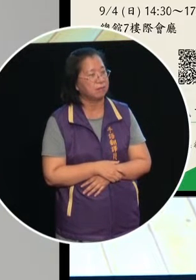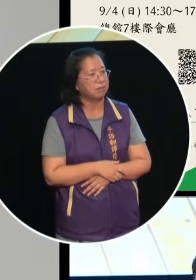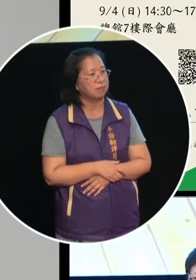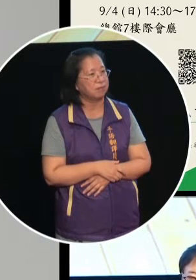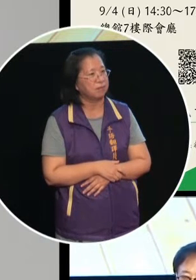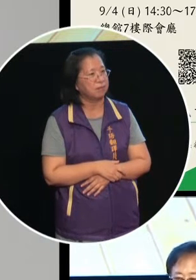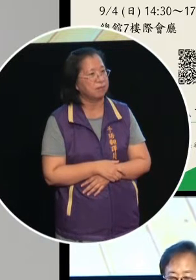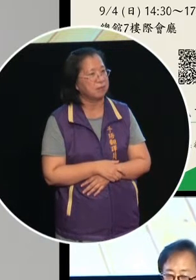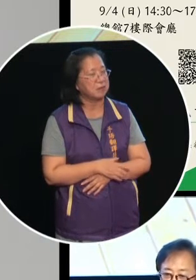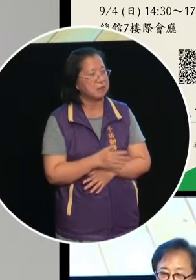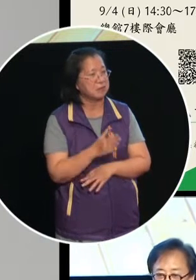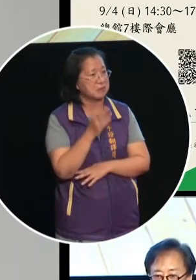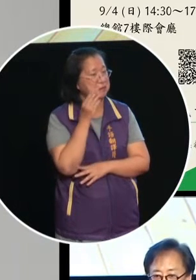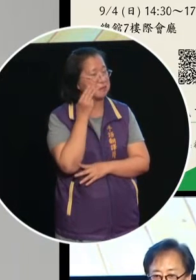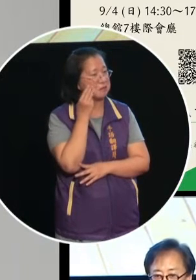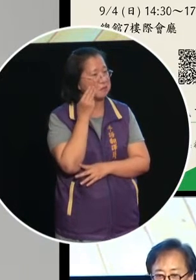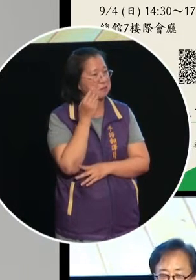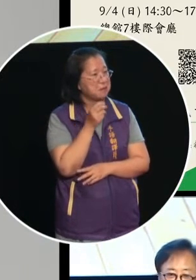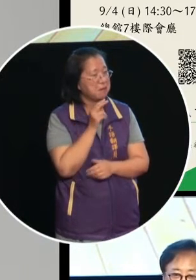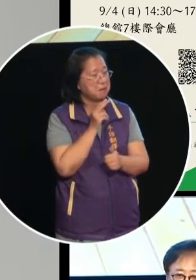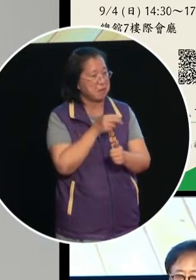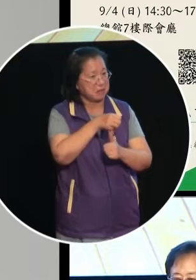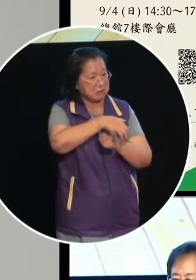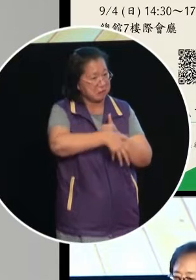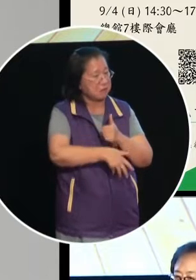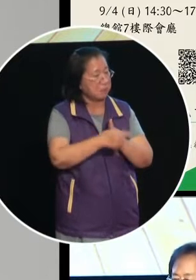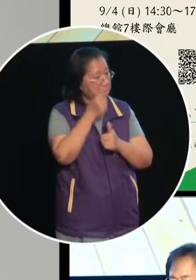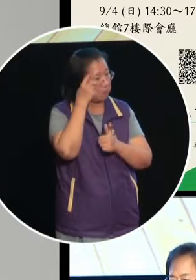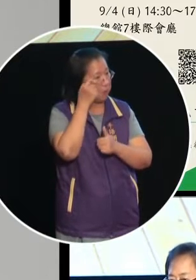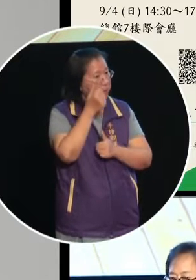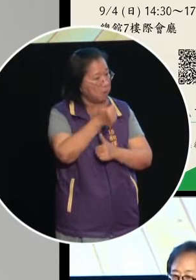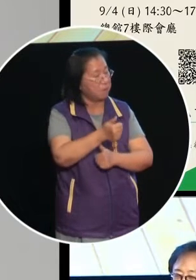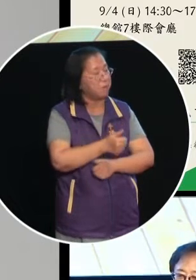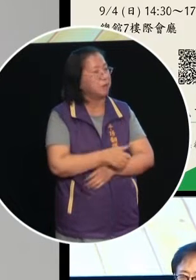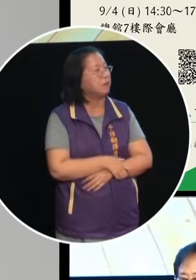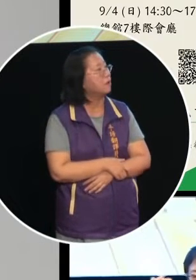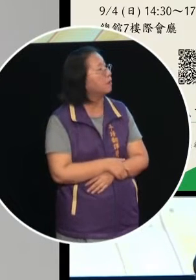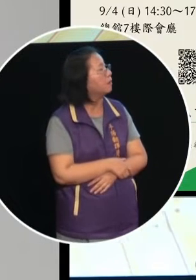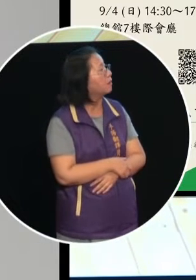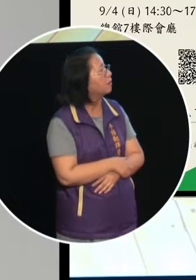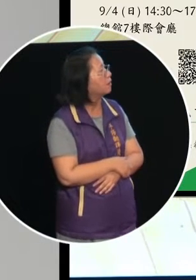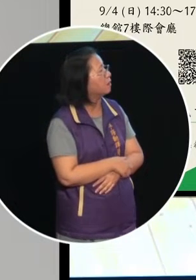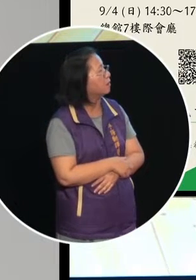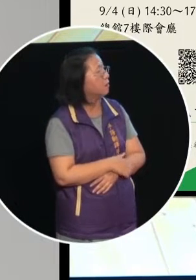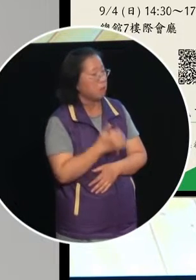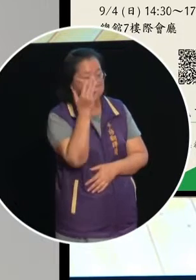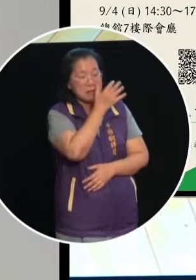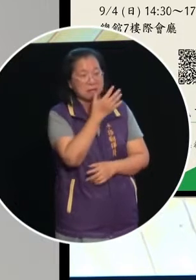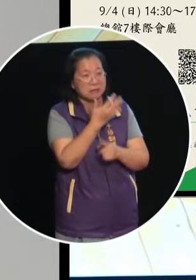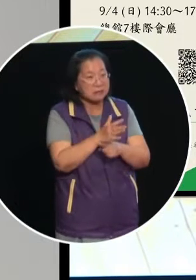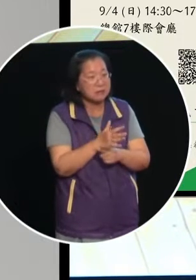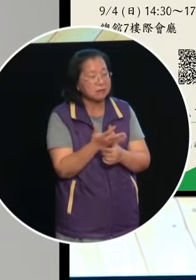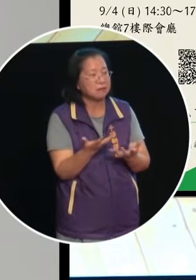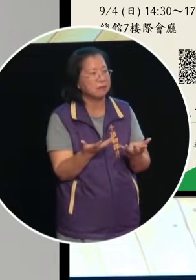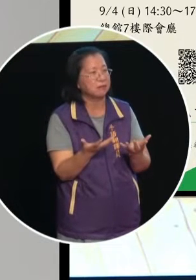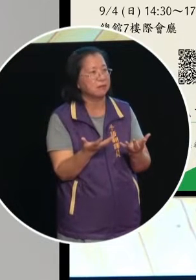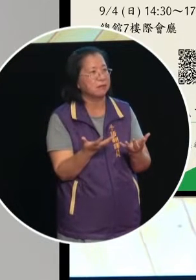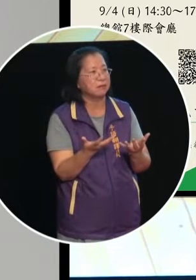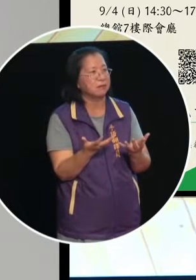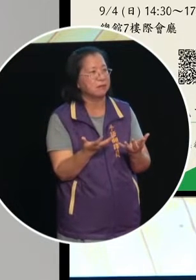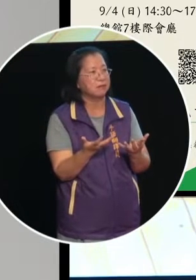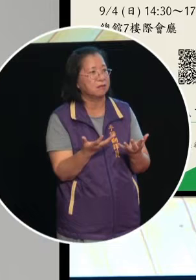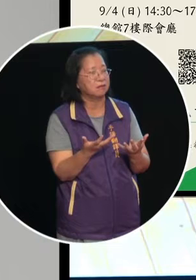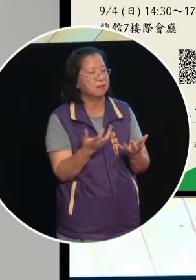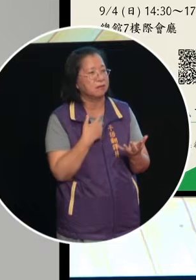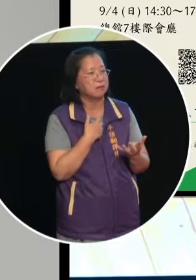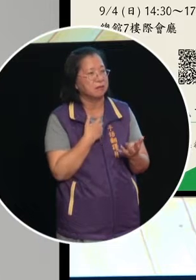政治领袖，就是派系的领袖。你们想象一下，突然间不见了，他然后第二人物、第